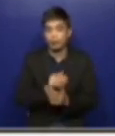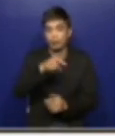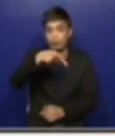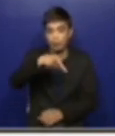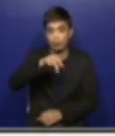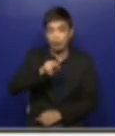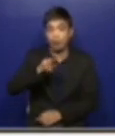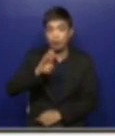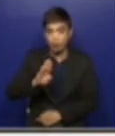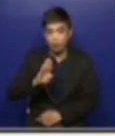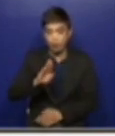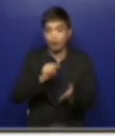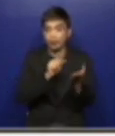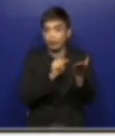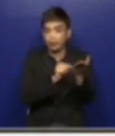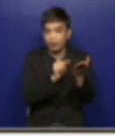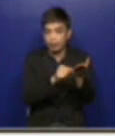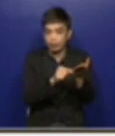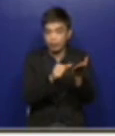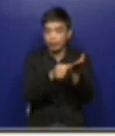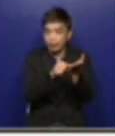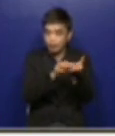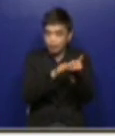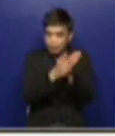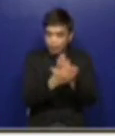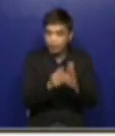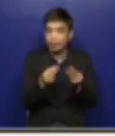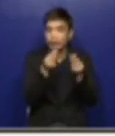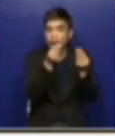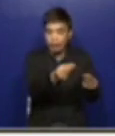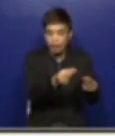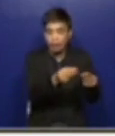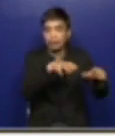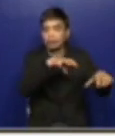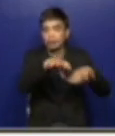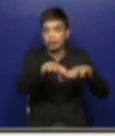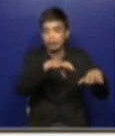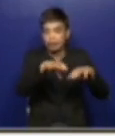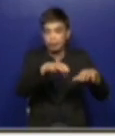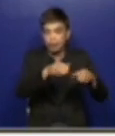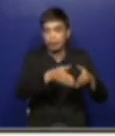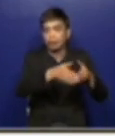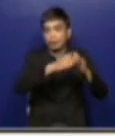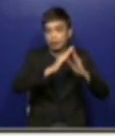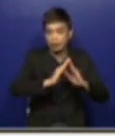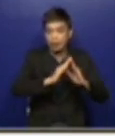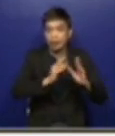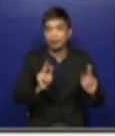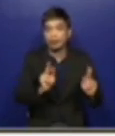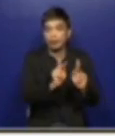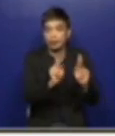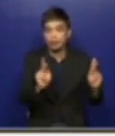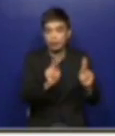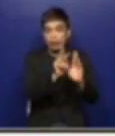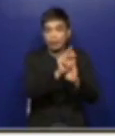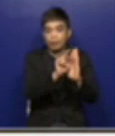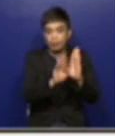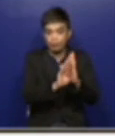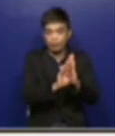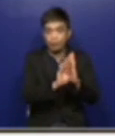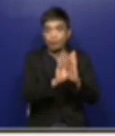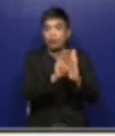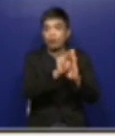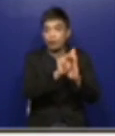งค์เพื่อปรับปรุงอำนาจหน้าที่ของสำนักนายกรัฐมนตรีและจัดตั้งสำนักงานคณะกรรมการนโยบายที่ดินแห่งชา